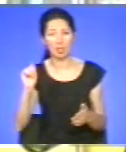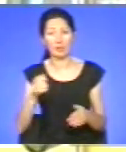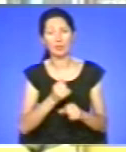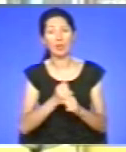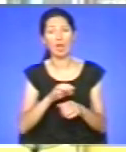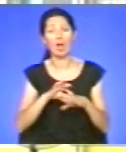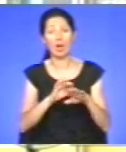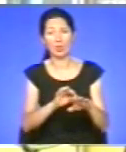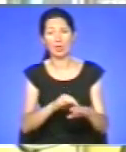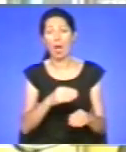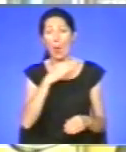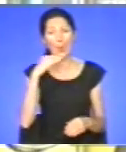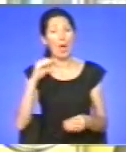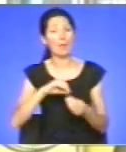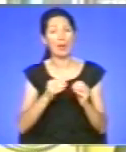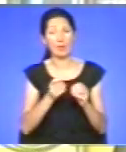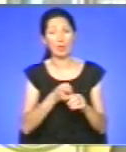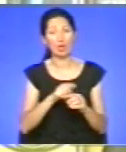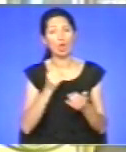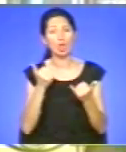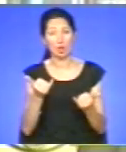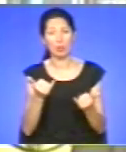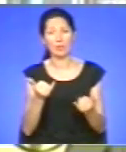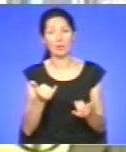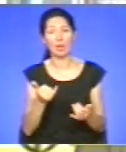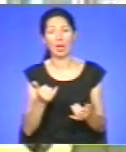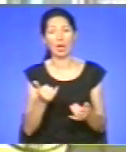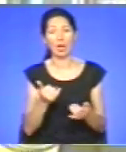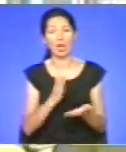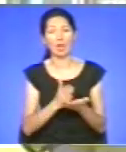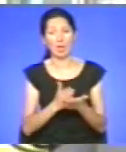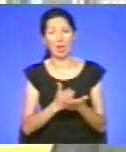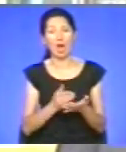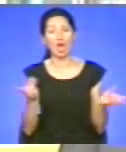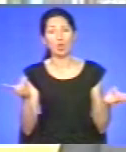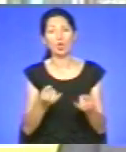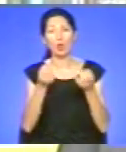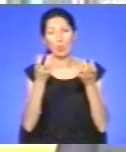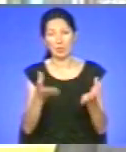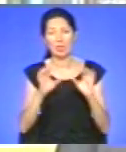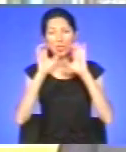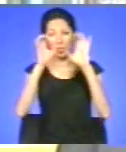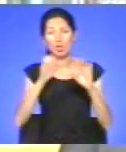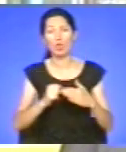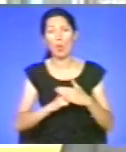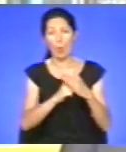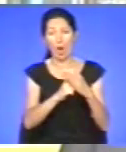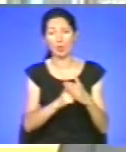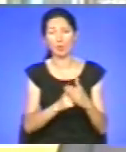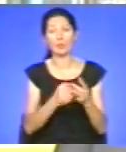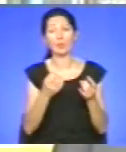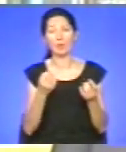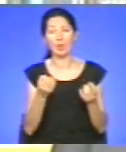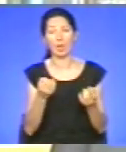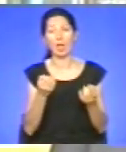які існують. Нужно, я еще раз хочу сказать, упростить законодательную базу доступа граждан